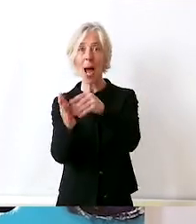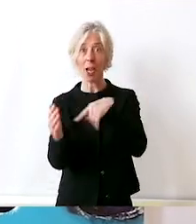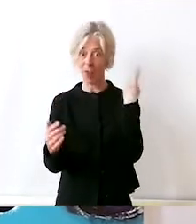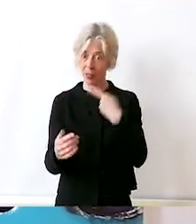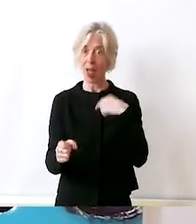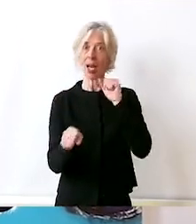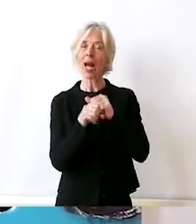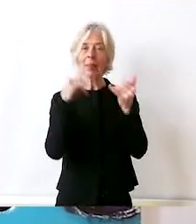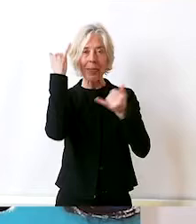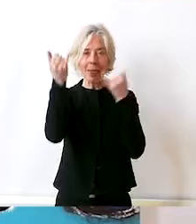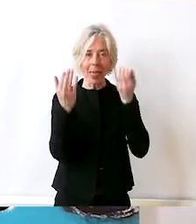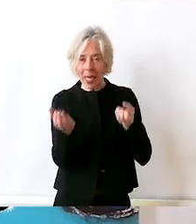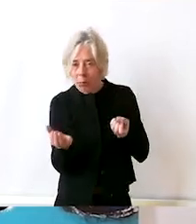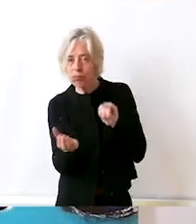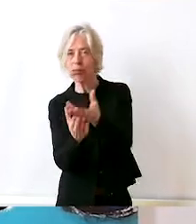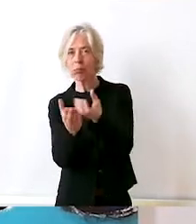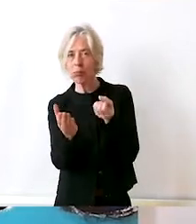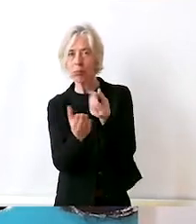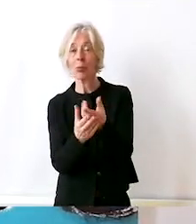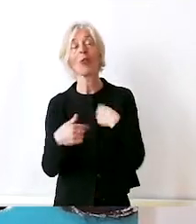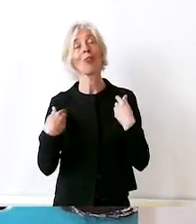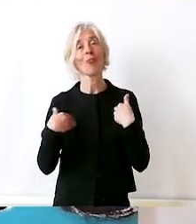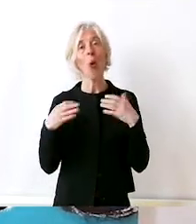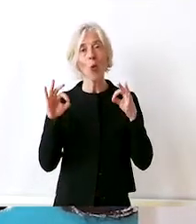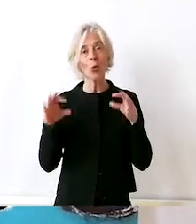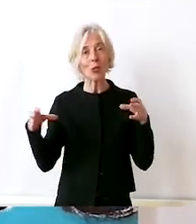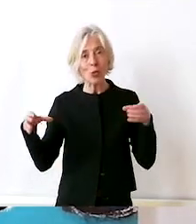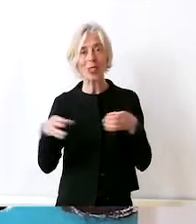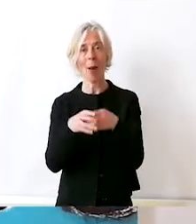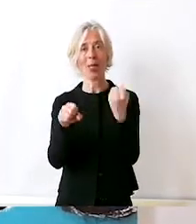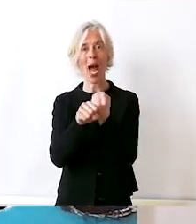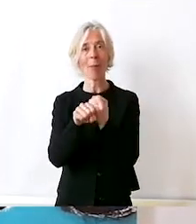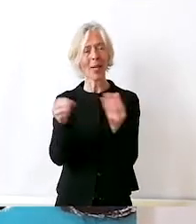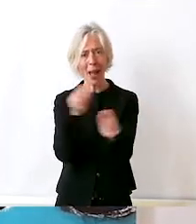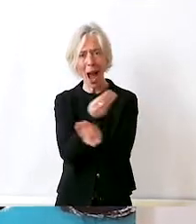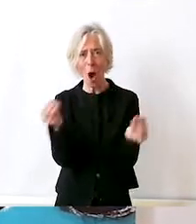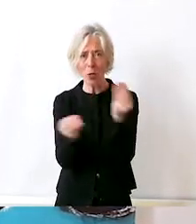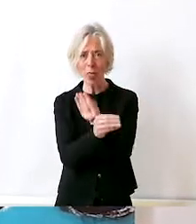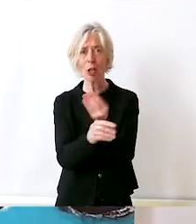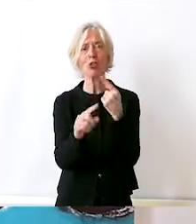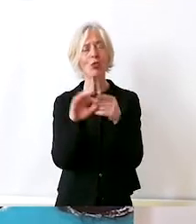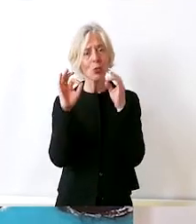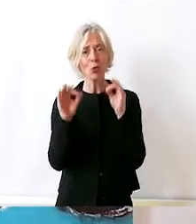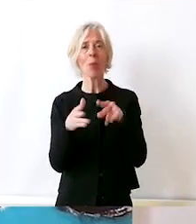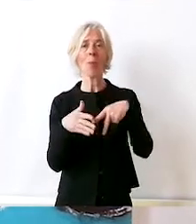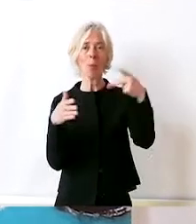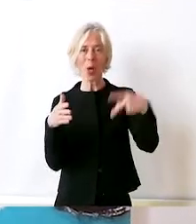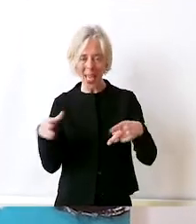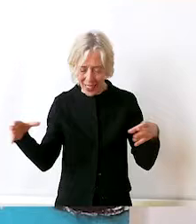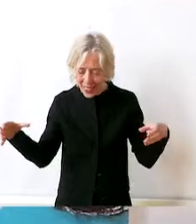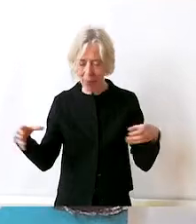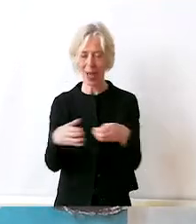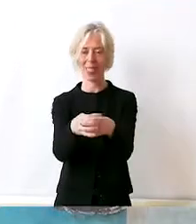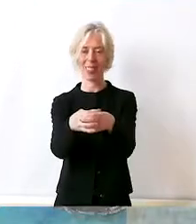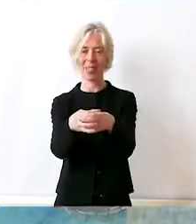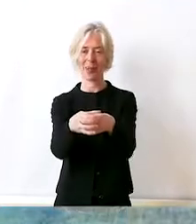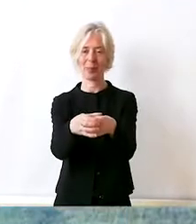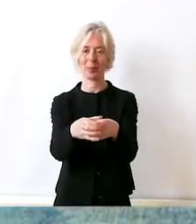einbringen und wir freuen uns auf die Zusammenarbeit, den Austausch und gemeinsame Projekte mit den Partnerinnen und Partnern.